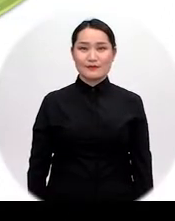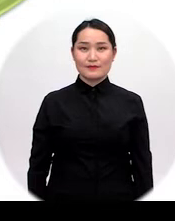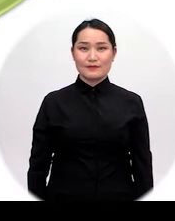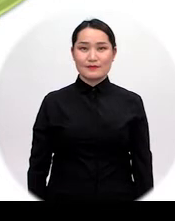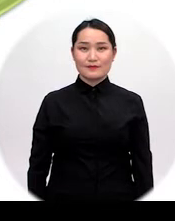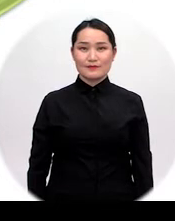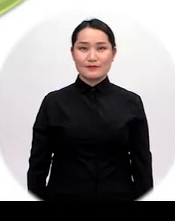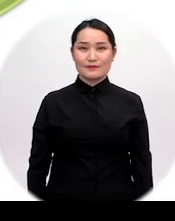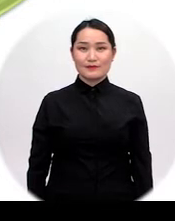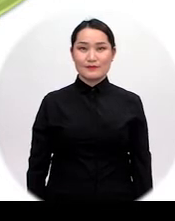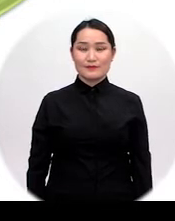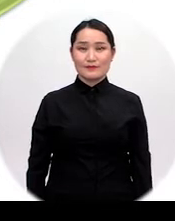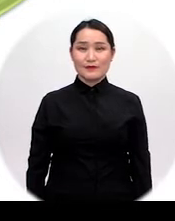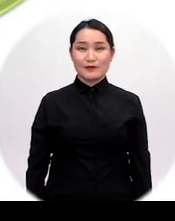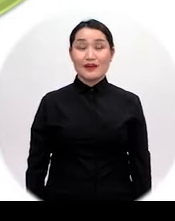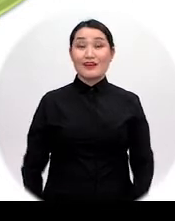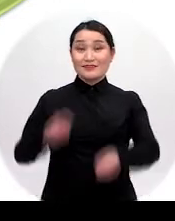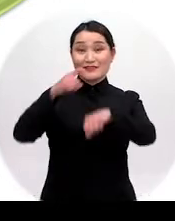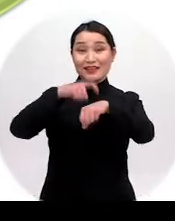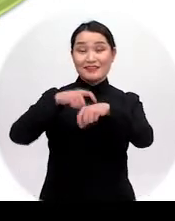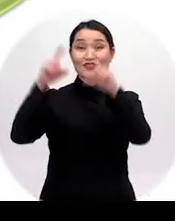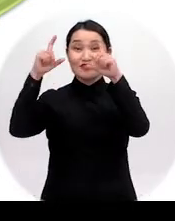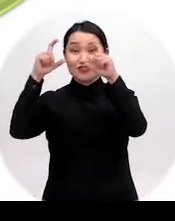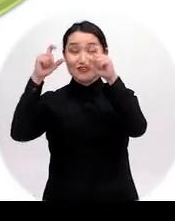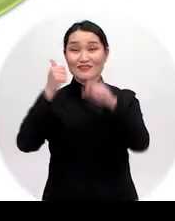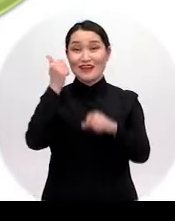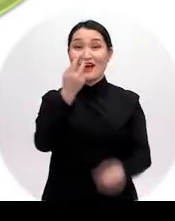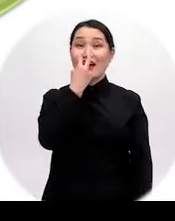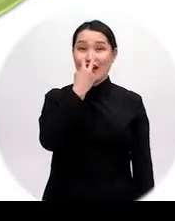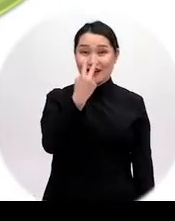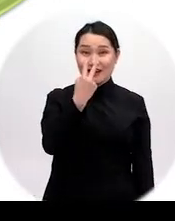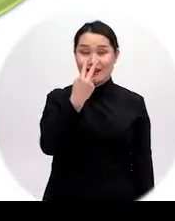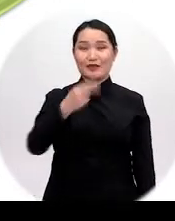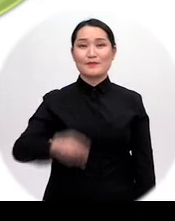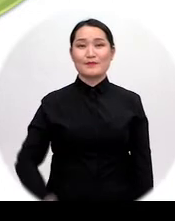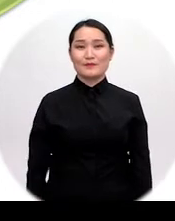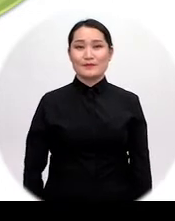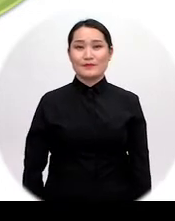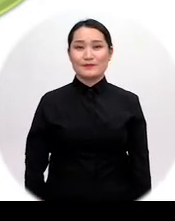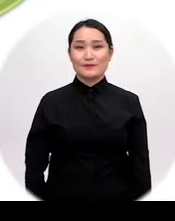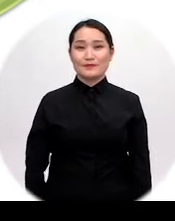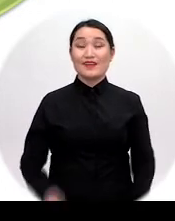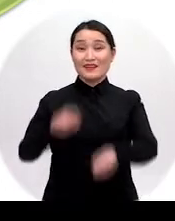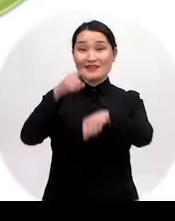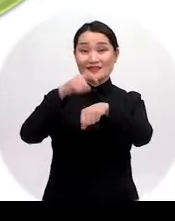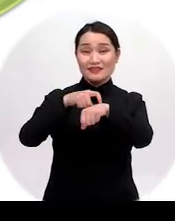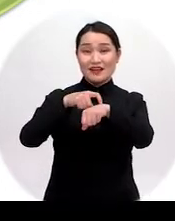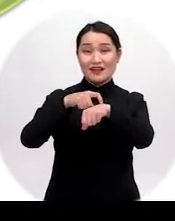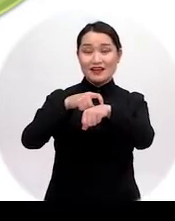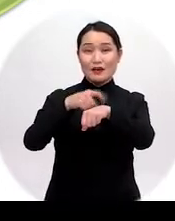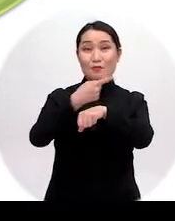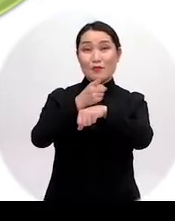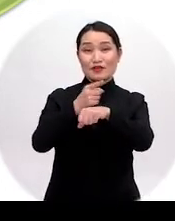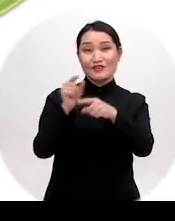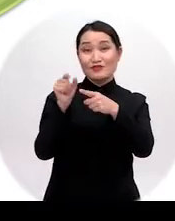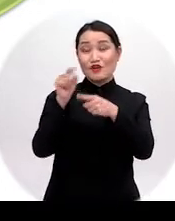За дараагийн зураг дээр гасан 2 цагийг цөмөрөө цагийн зөв хэрхэн өөрчлөгдөж байгааг